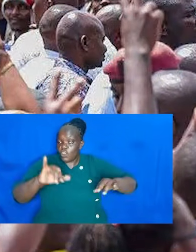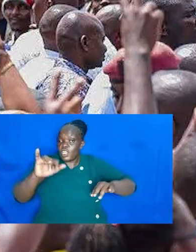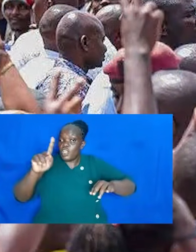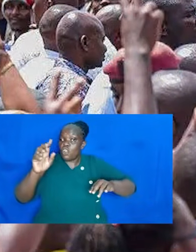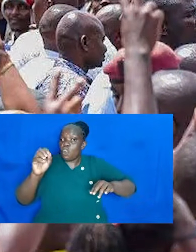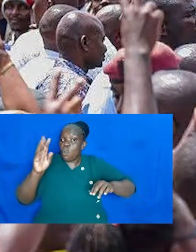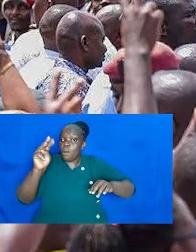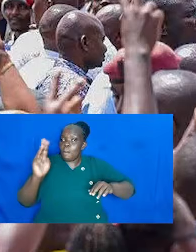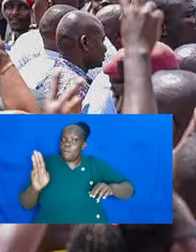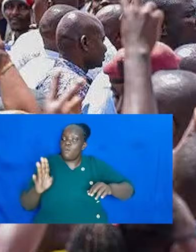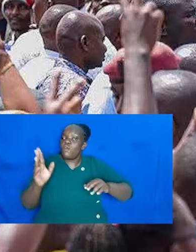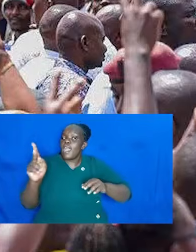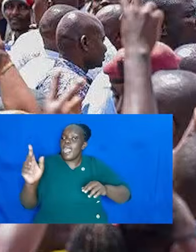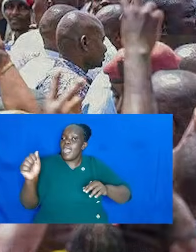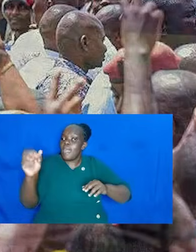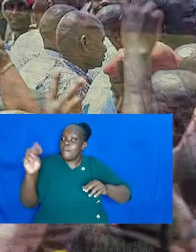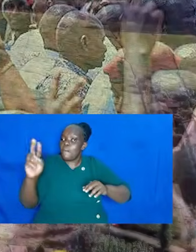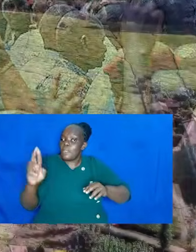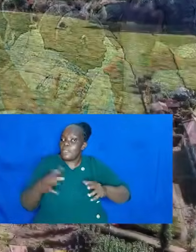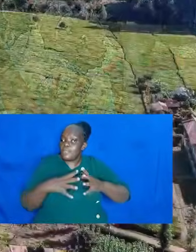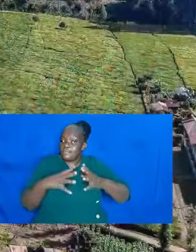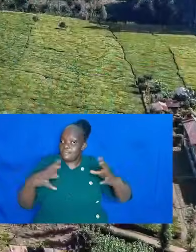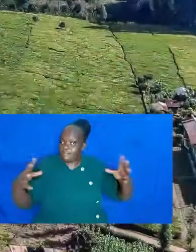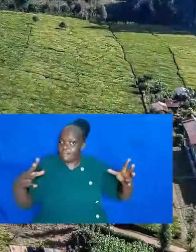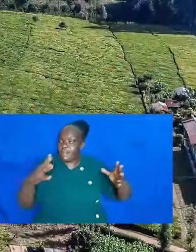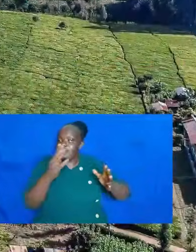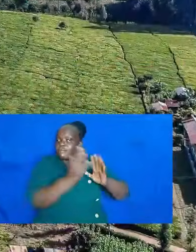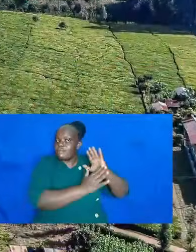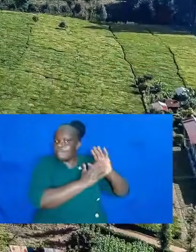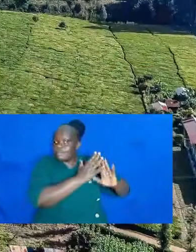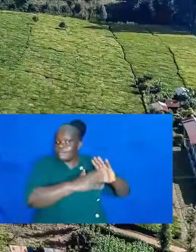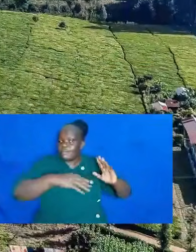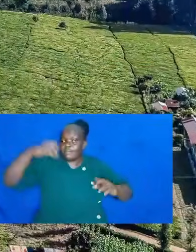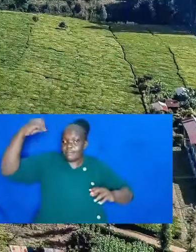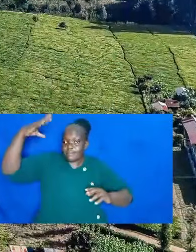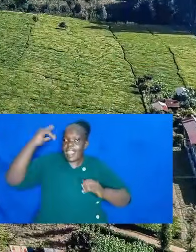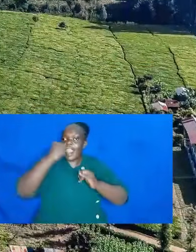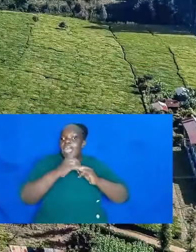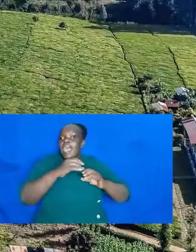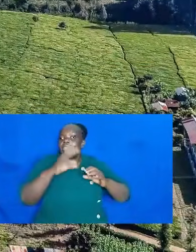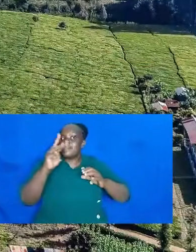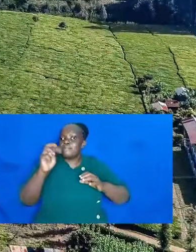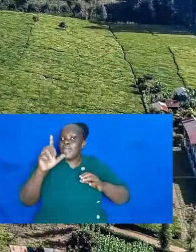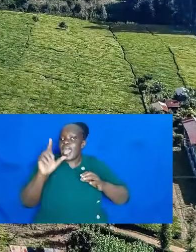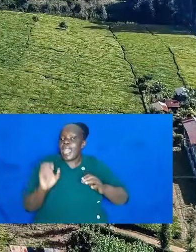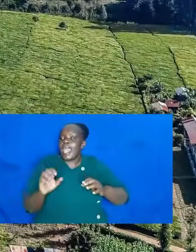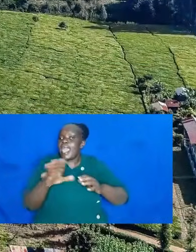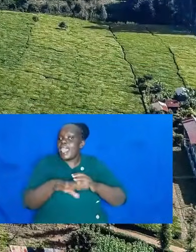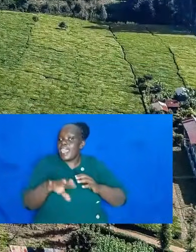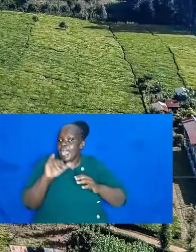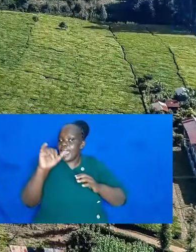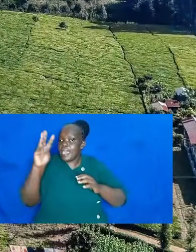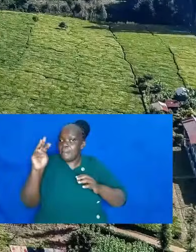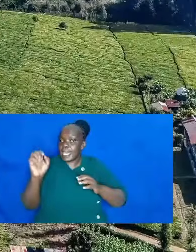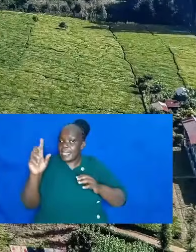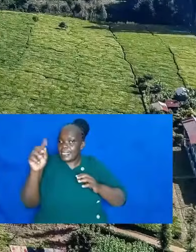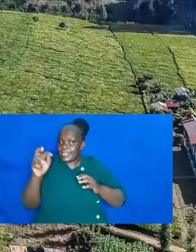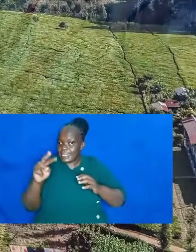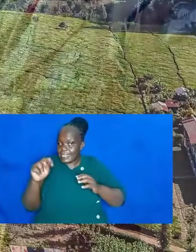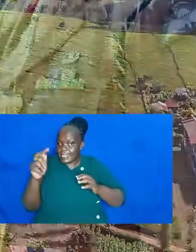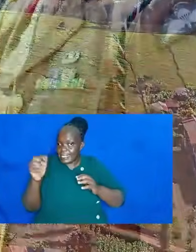Nkobo, Rubiru, Kamurita na kupanua mpango wa umeme wa last mile katika eneo bunge la Imenti.